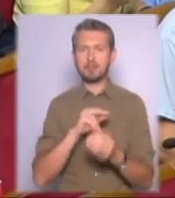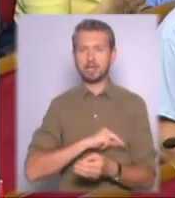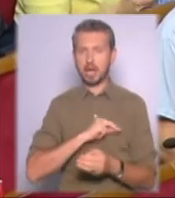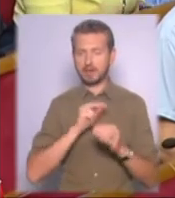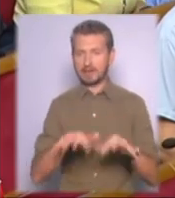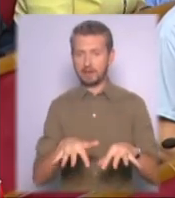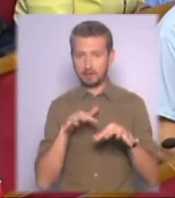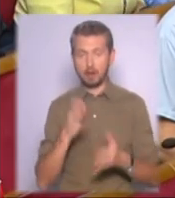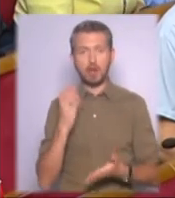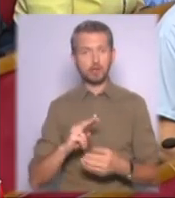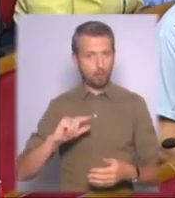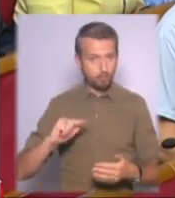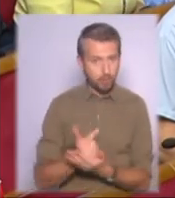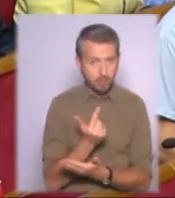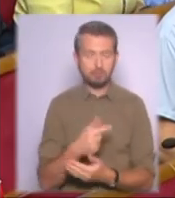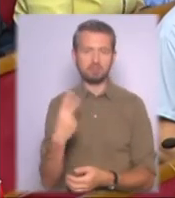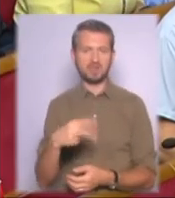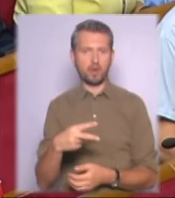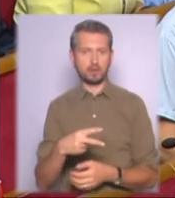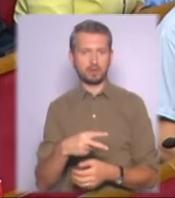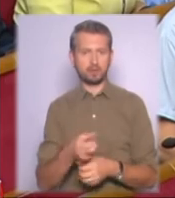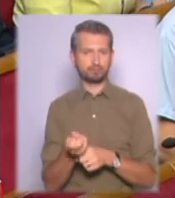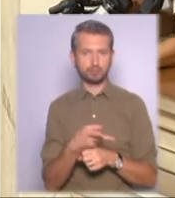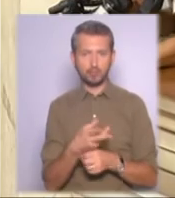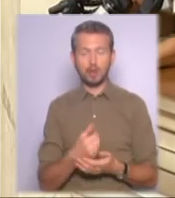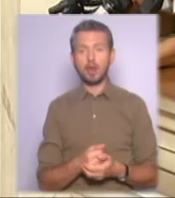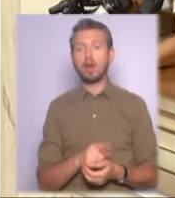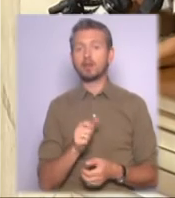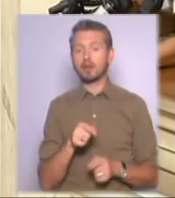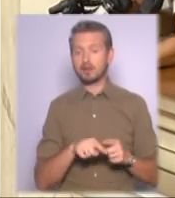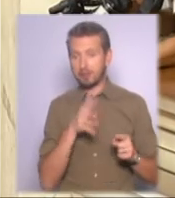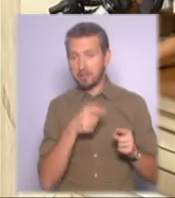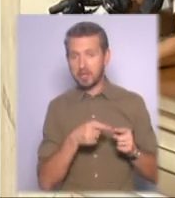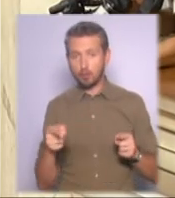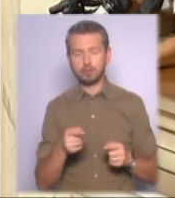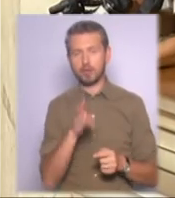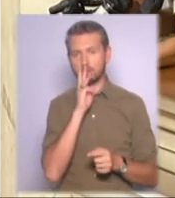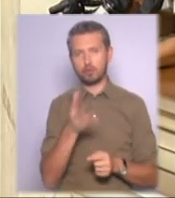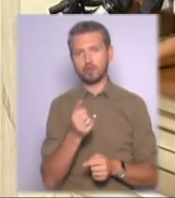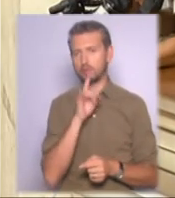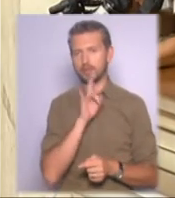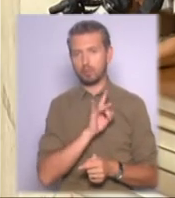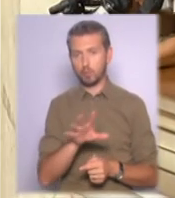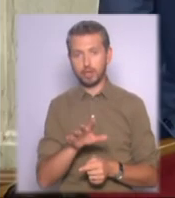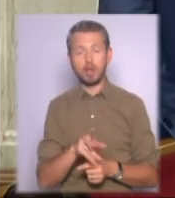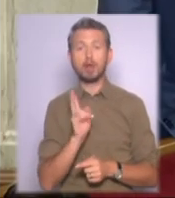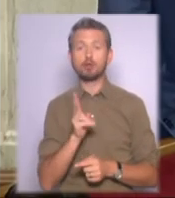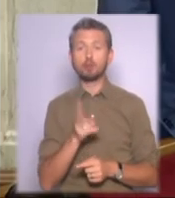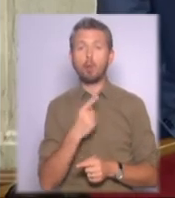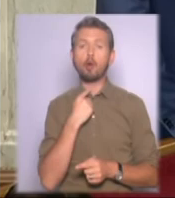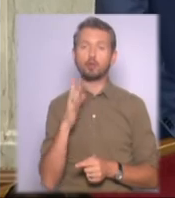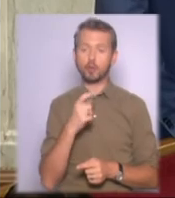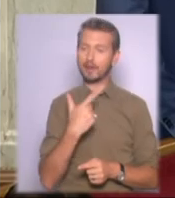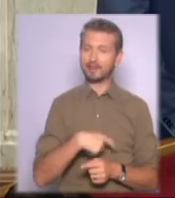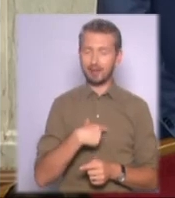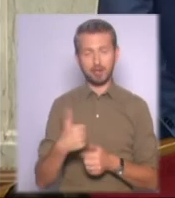повторному порушенні – взагалі у 20. За цей період депутат-порушник не отримуватиме зарплату. Також тих, хто голосує за себе і за сусіда, позбавлятимуть